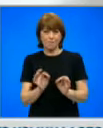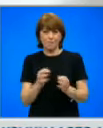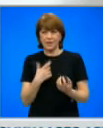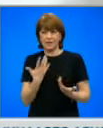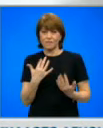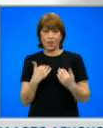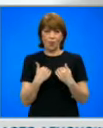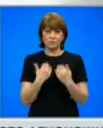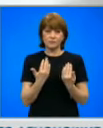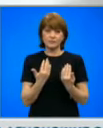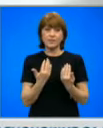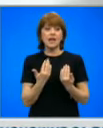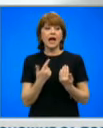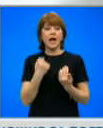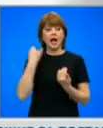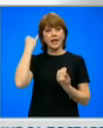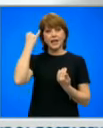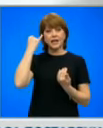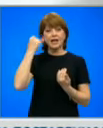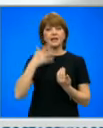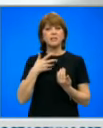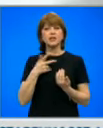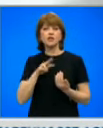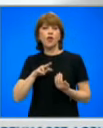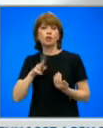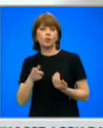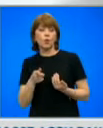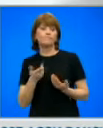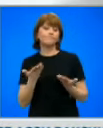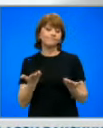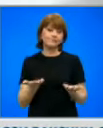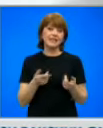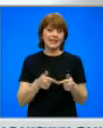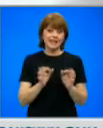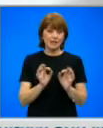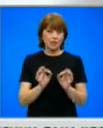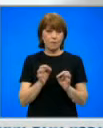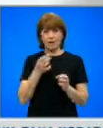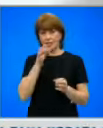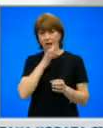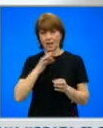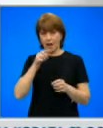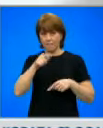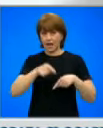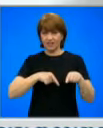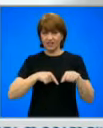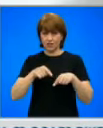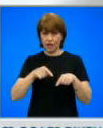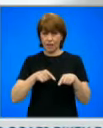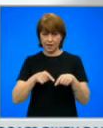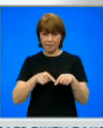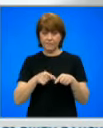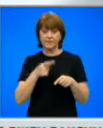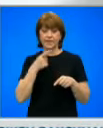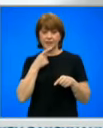Министерството, след което идеята беше за нещо различно. И тъй като за момента няма движение по това, на това